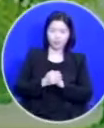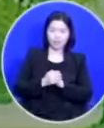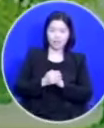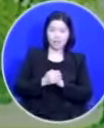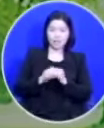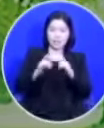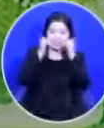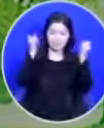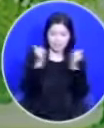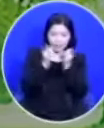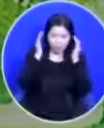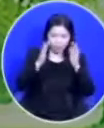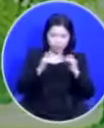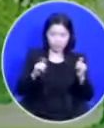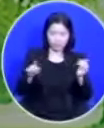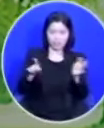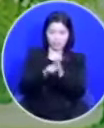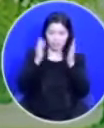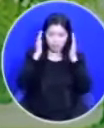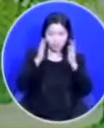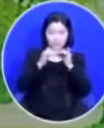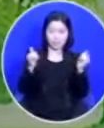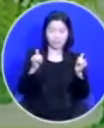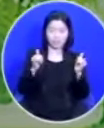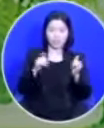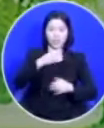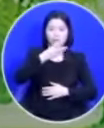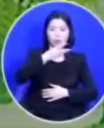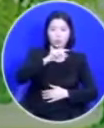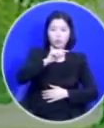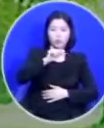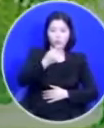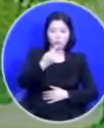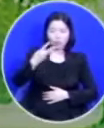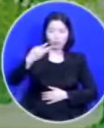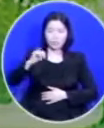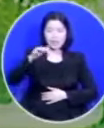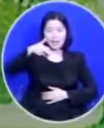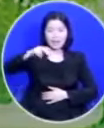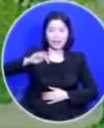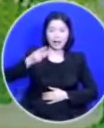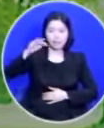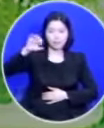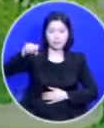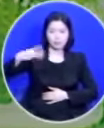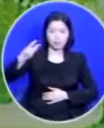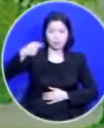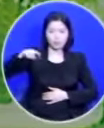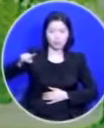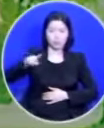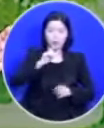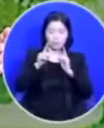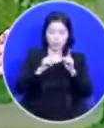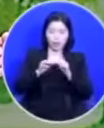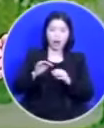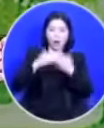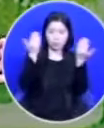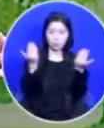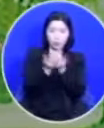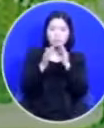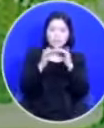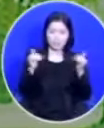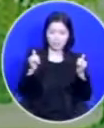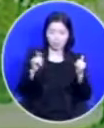사회학자 이면서 신학자인 토니 칸 플로 라고 하는 분이 이런 말을 했습니다 모든 인간은